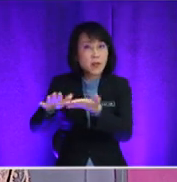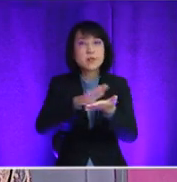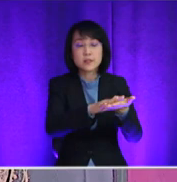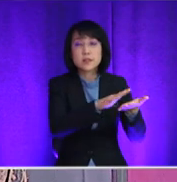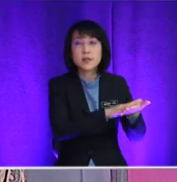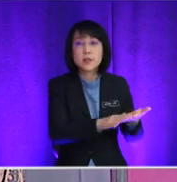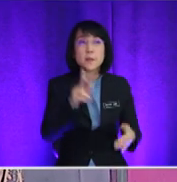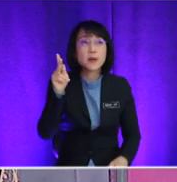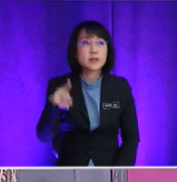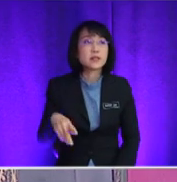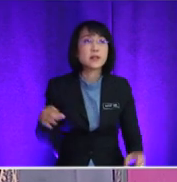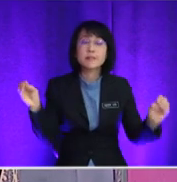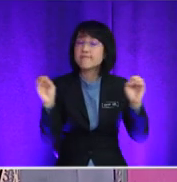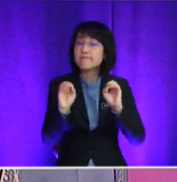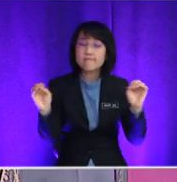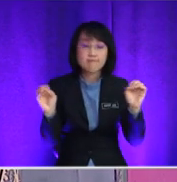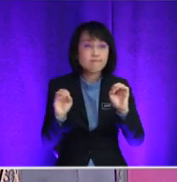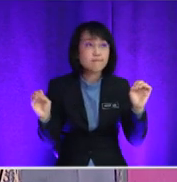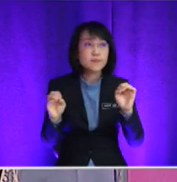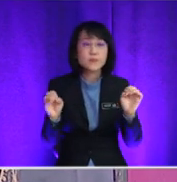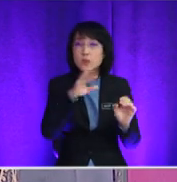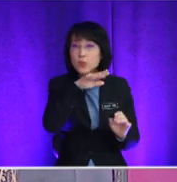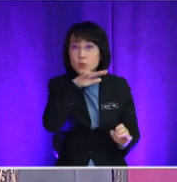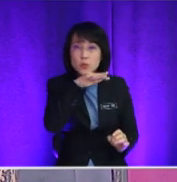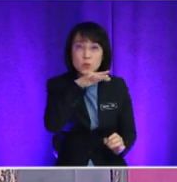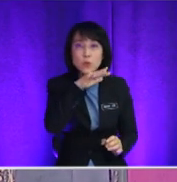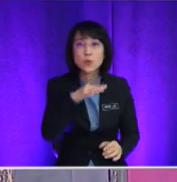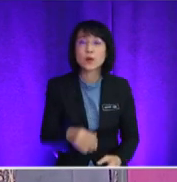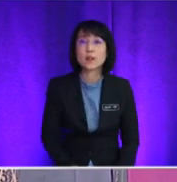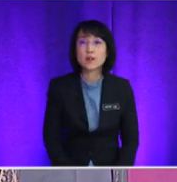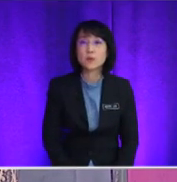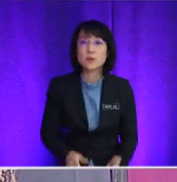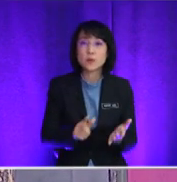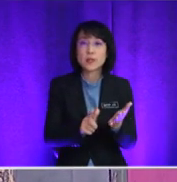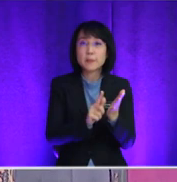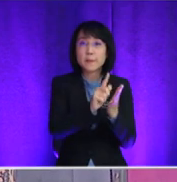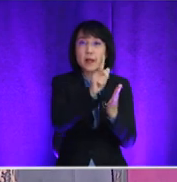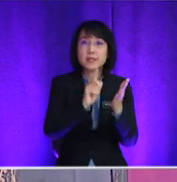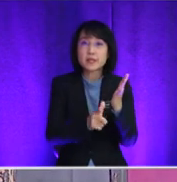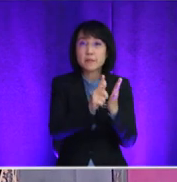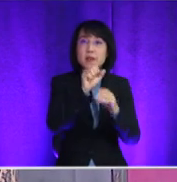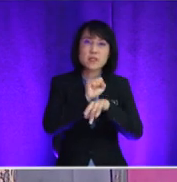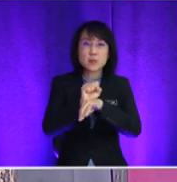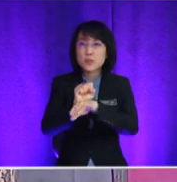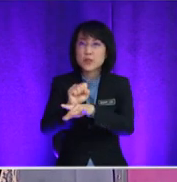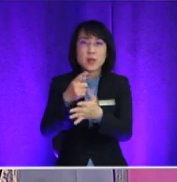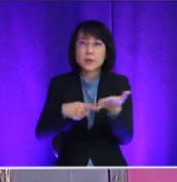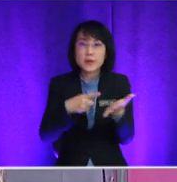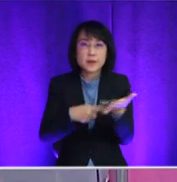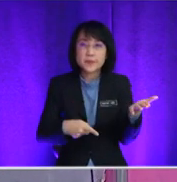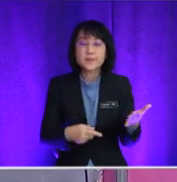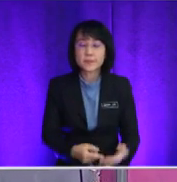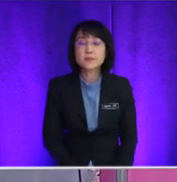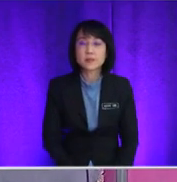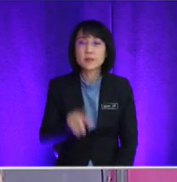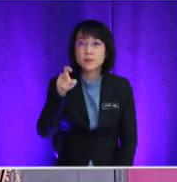tidak ada apa ini hewan-hewan atau serangga-serangan juga boleh